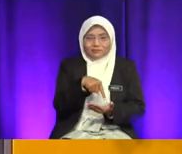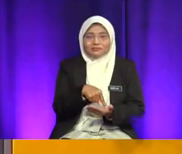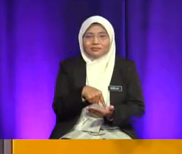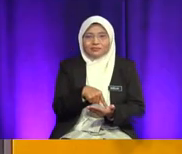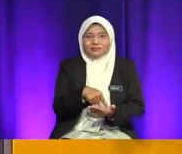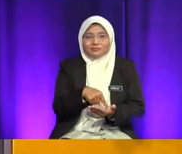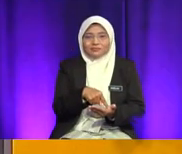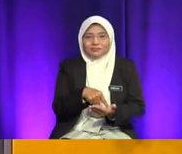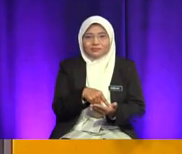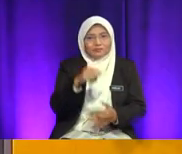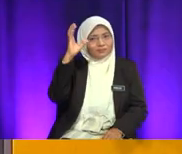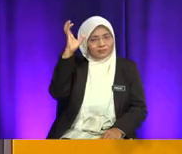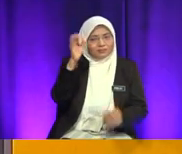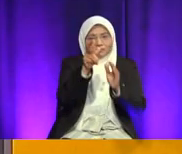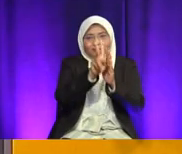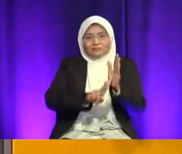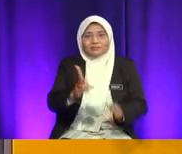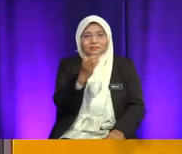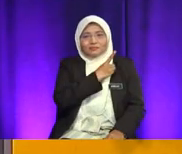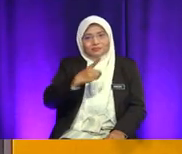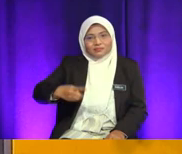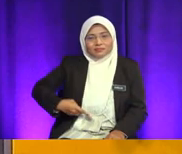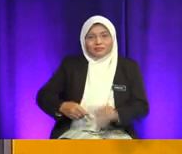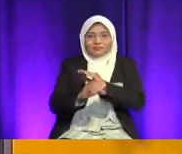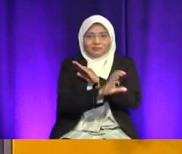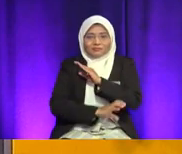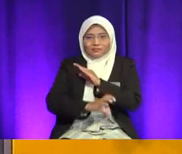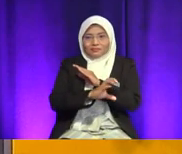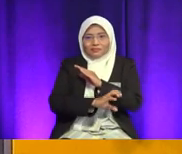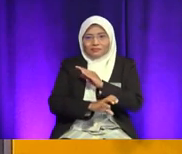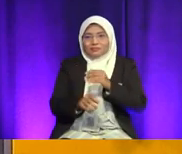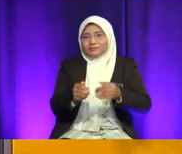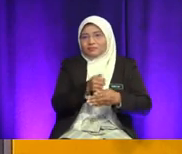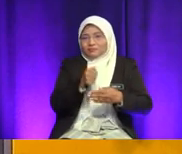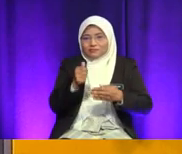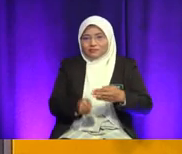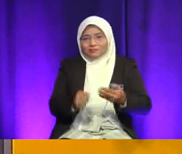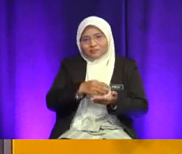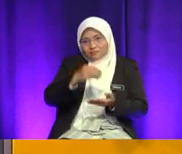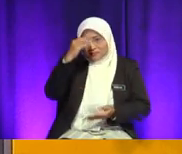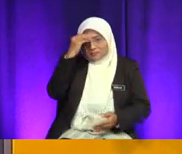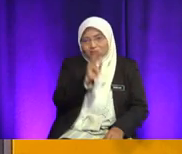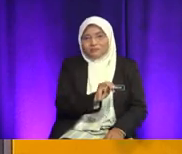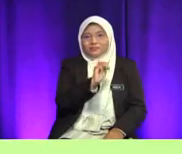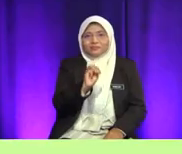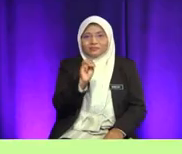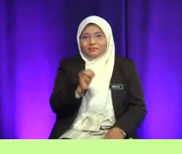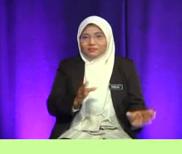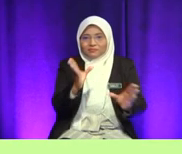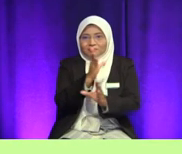konsep kedaulatan negara pada akhir pembelajaran murid dapat menyatakan konsep